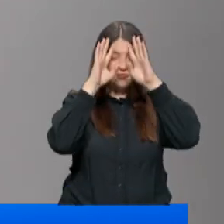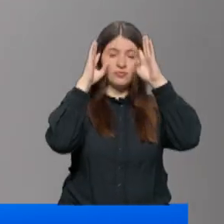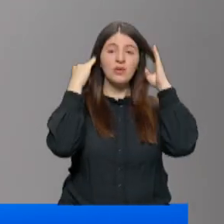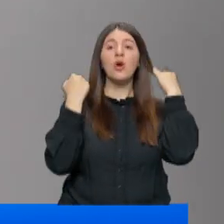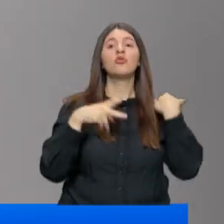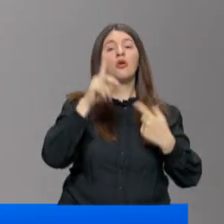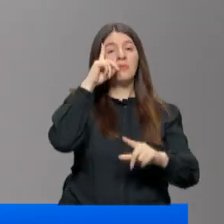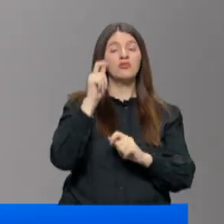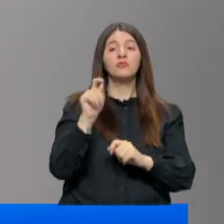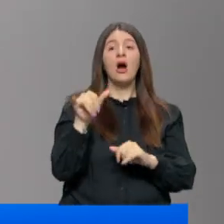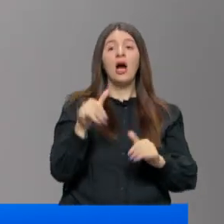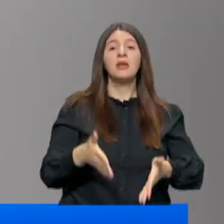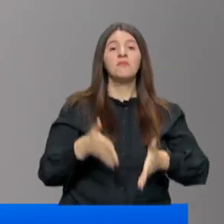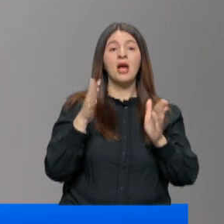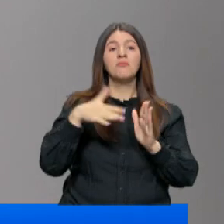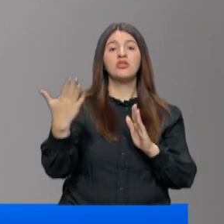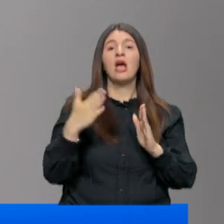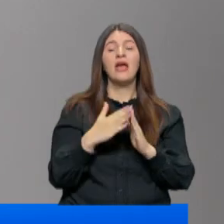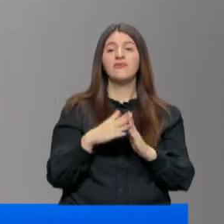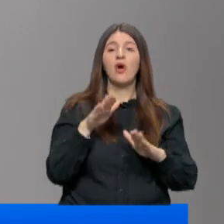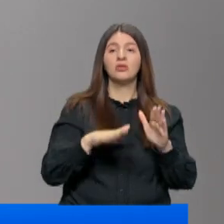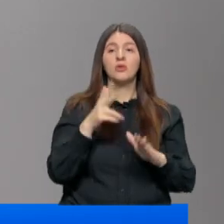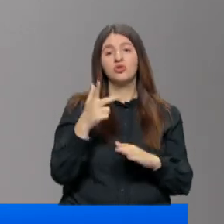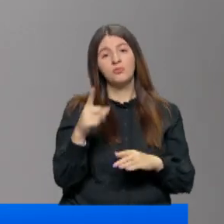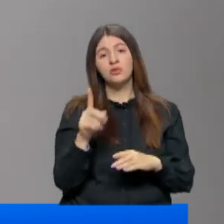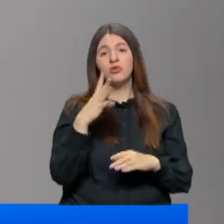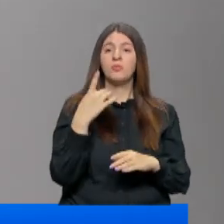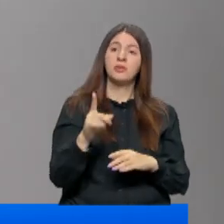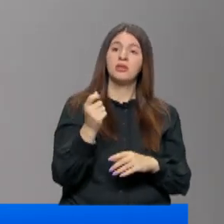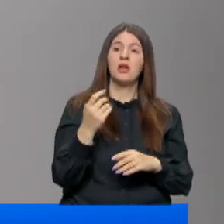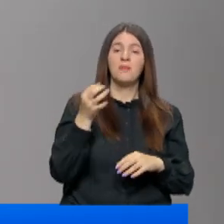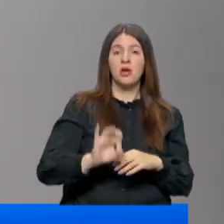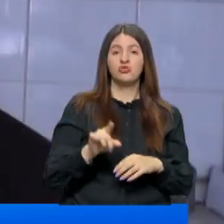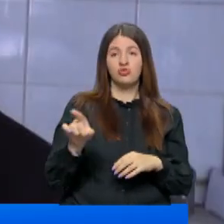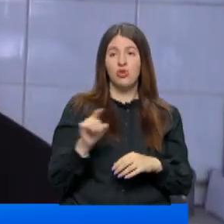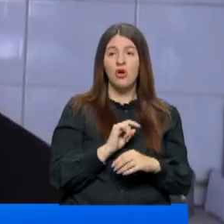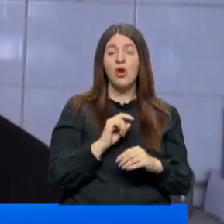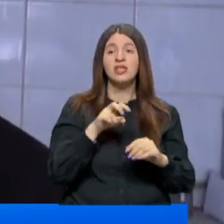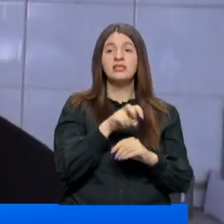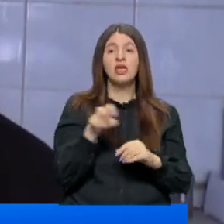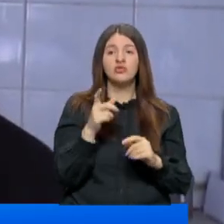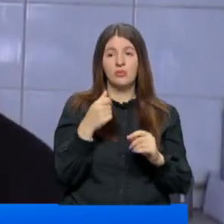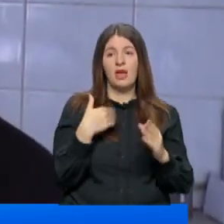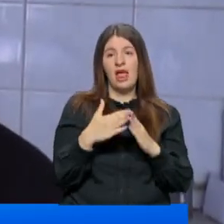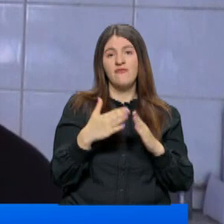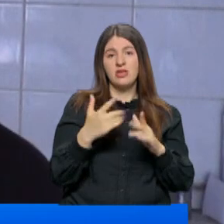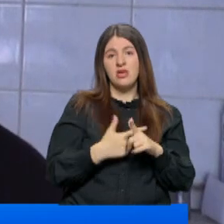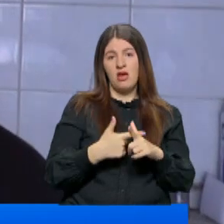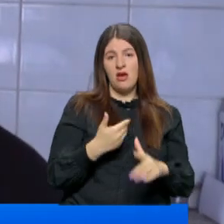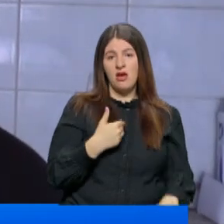yola başvurdu çünkü aynı binadaki fiyatlar yaklaşık 3000-4000 liradan başlıyor. 800 liraya kira